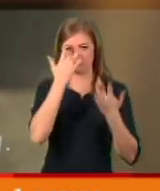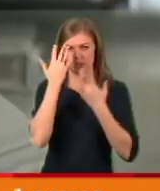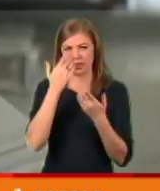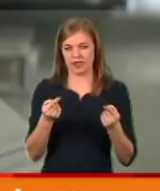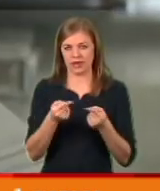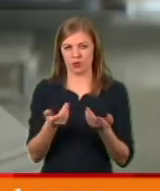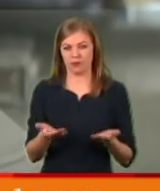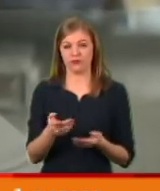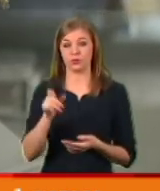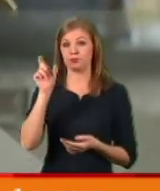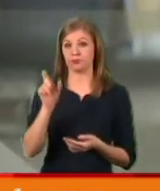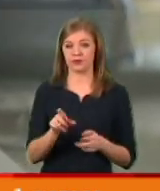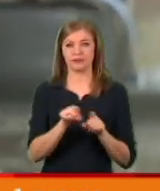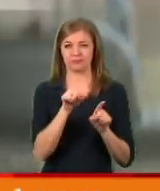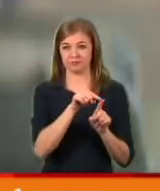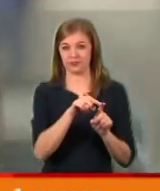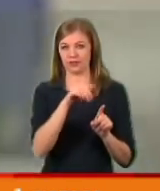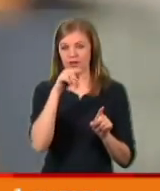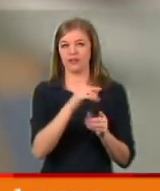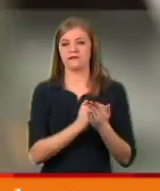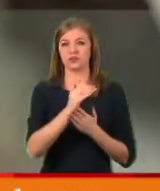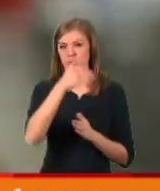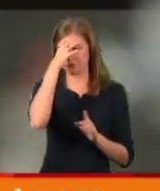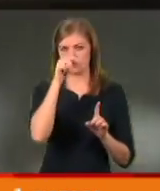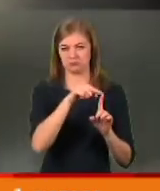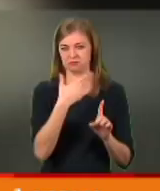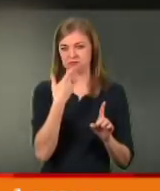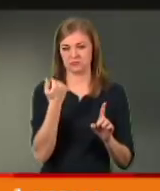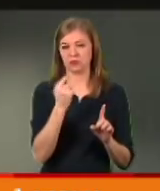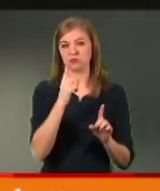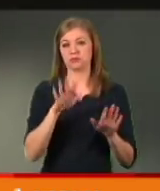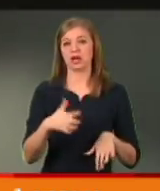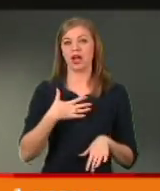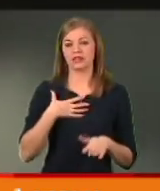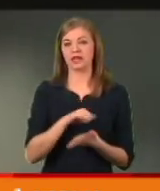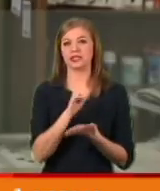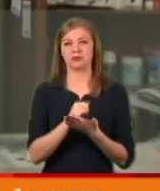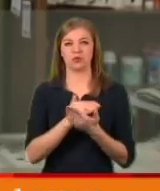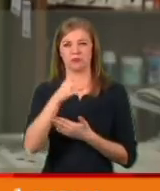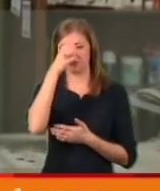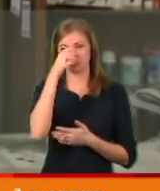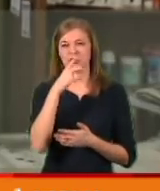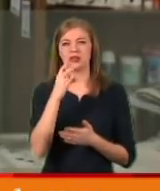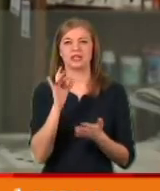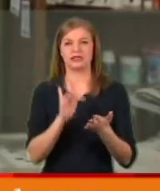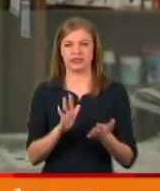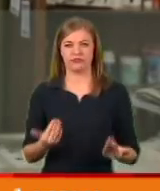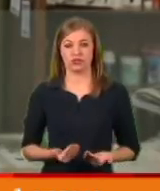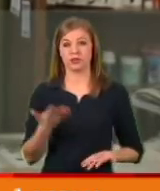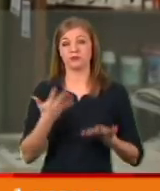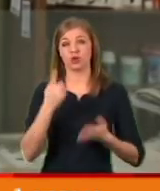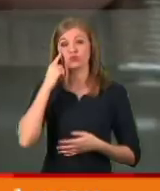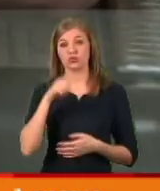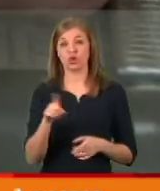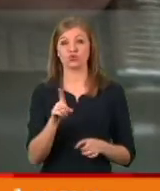певно. Карен, як і її чоловік Райан, вищої освіти не мають, бо в Канаді диплом вишу не самоціль у житті. Якщо